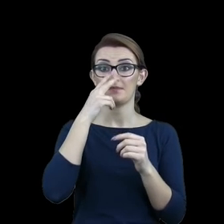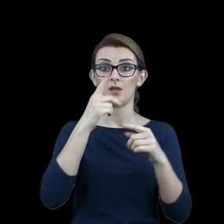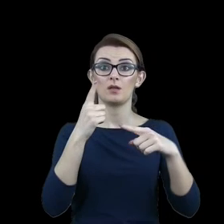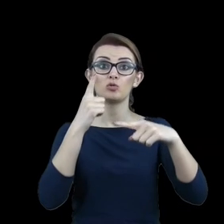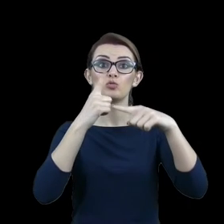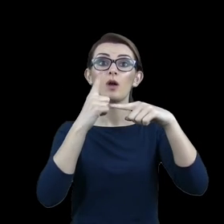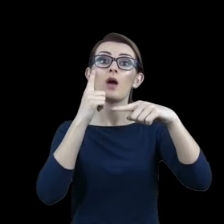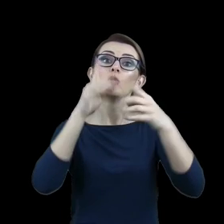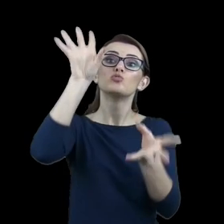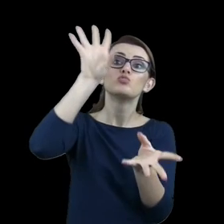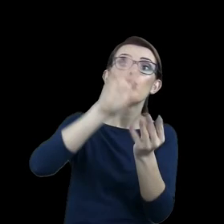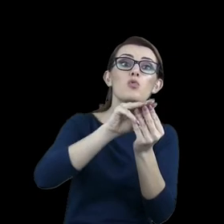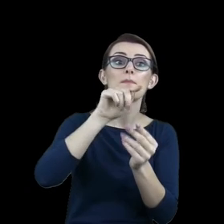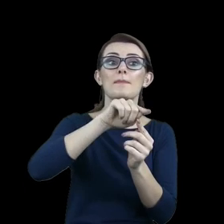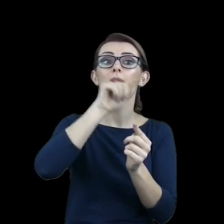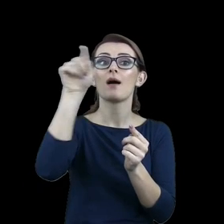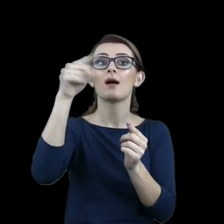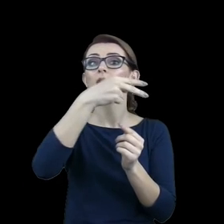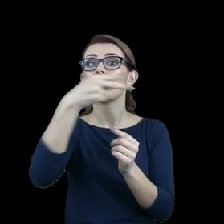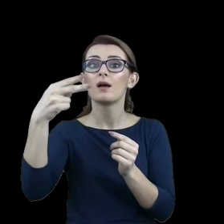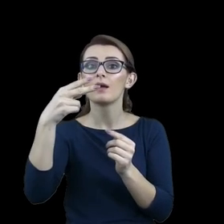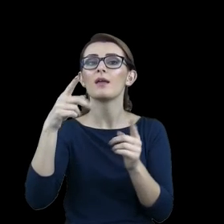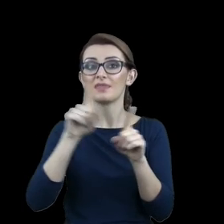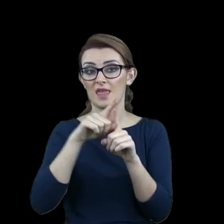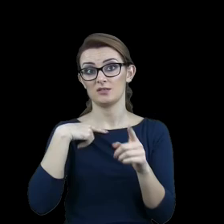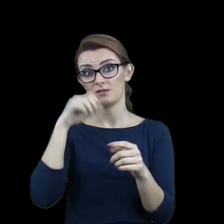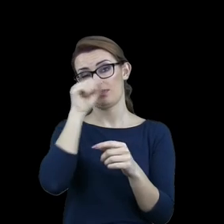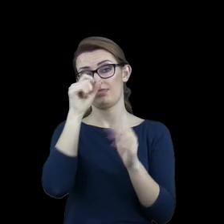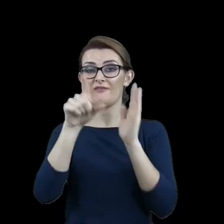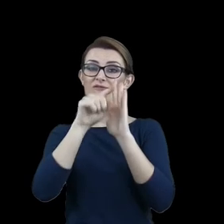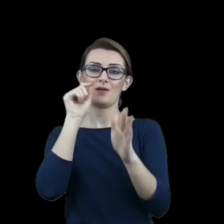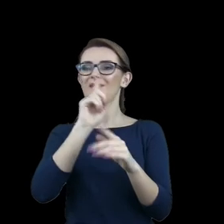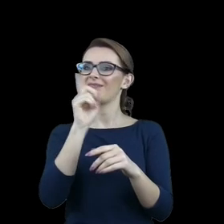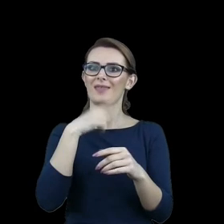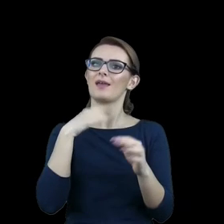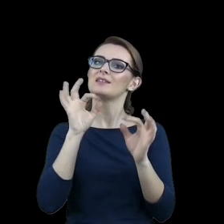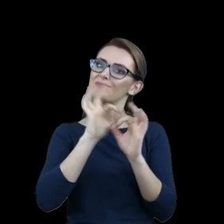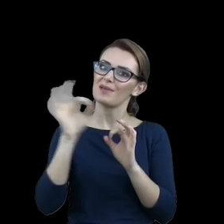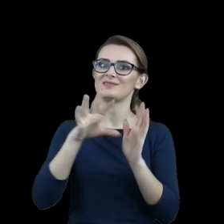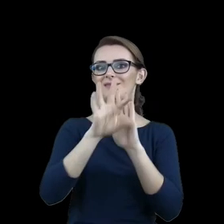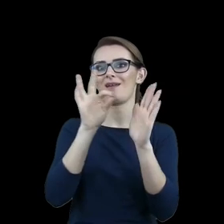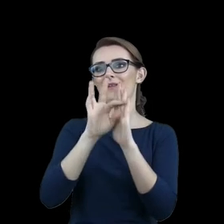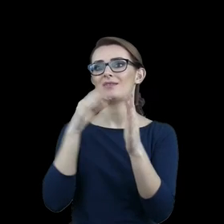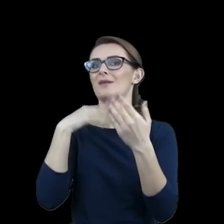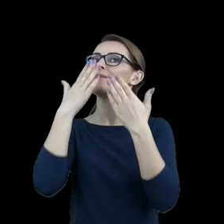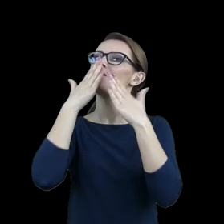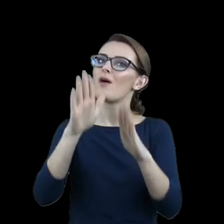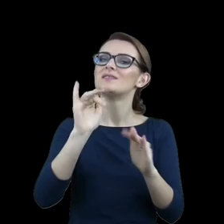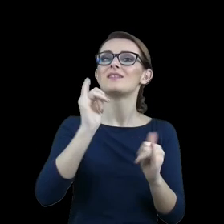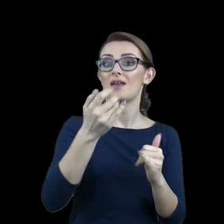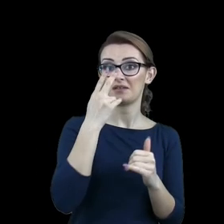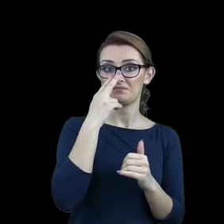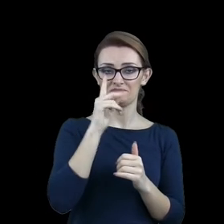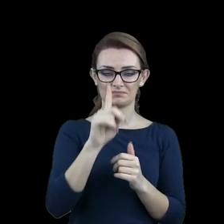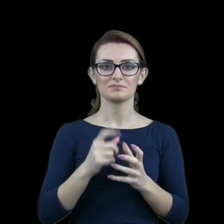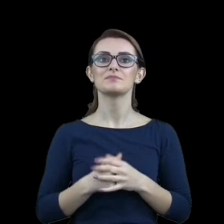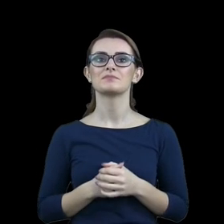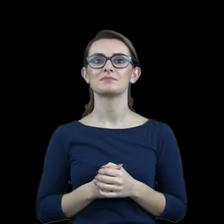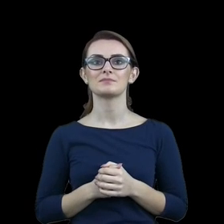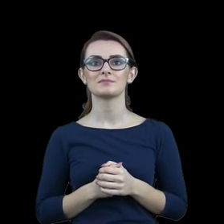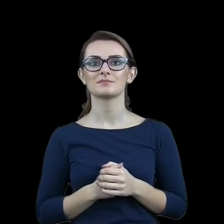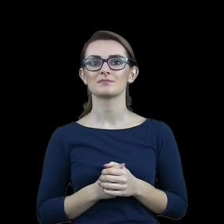wybrałem dla przykładu, żeby mieć jakiś konkretny przykład tutaj do obejrzenia. No i zobaczmy, jaka jest suma tych